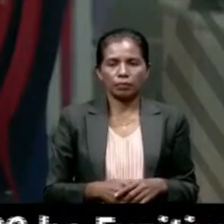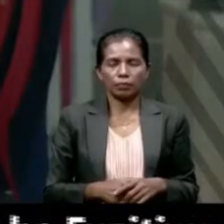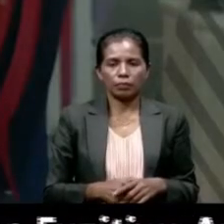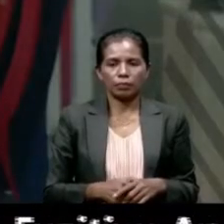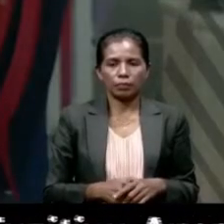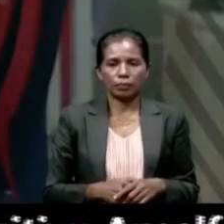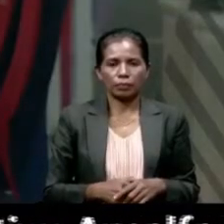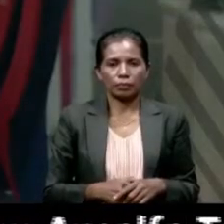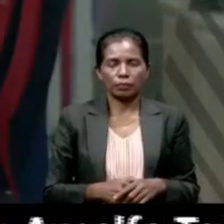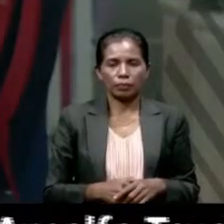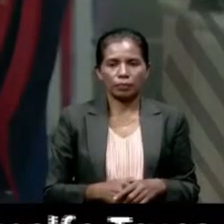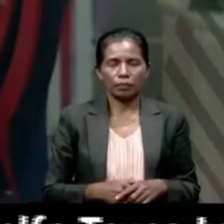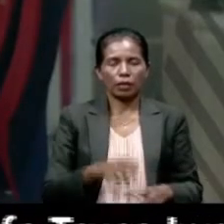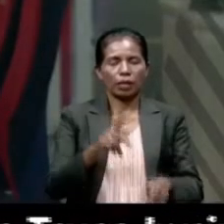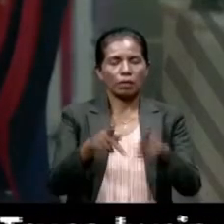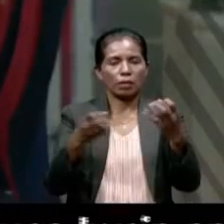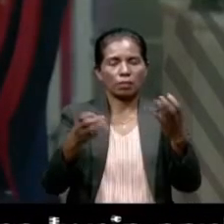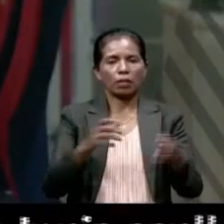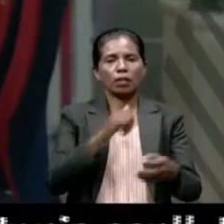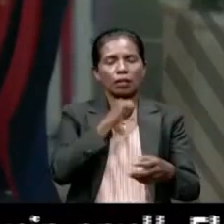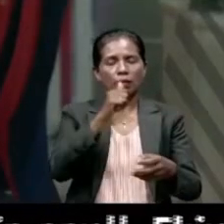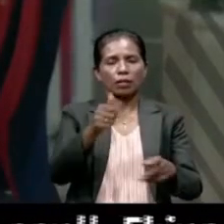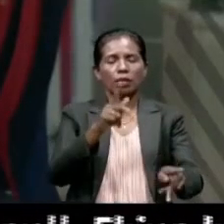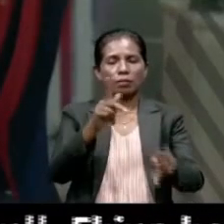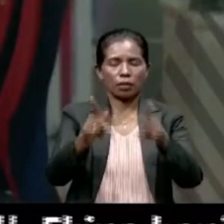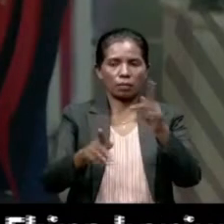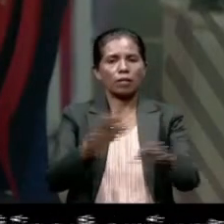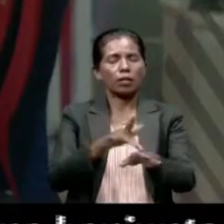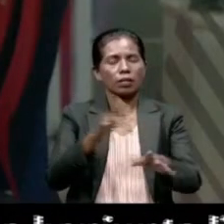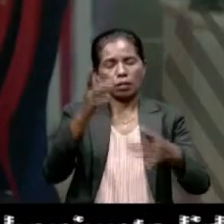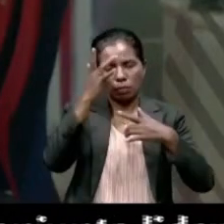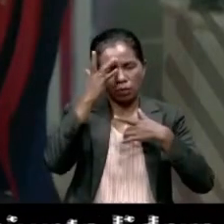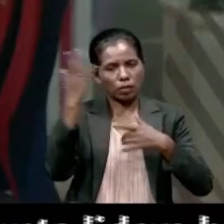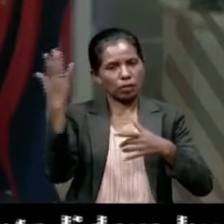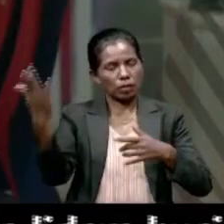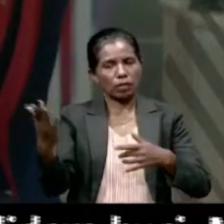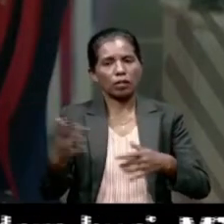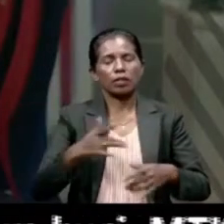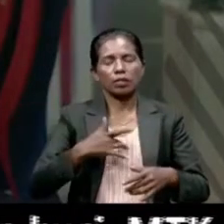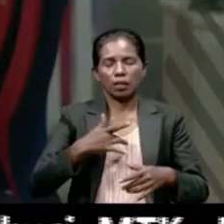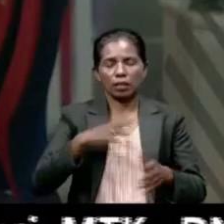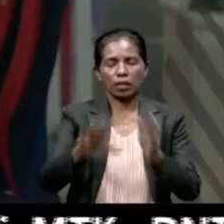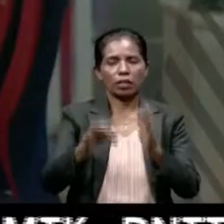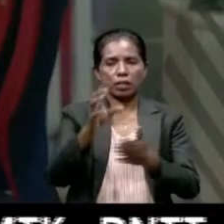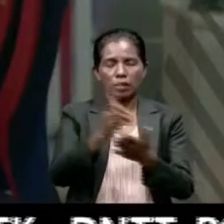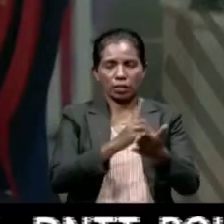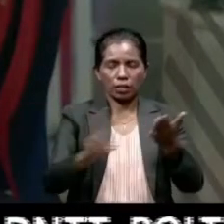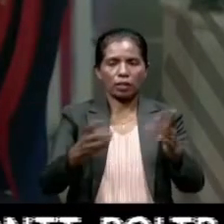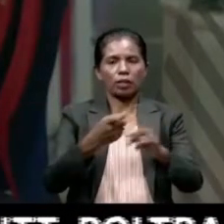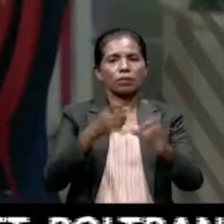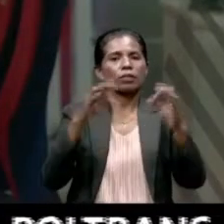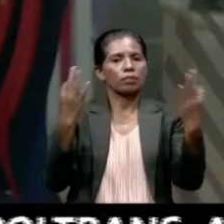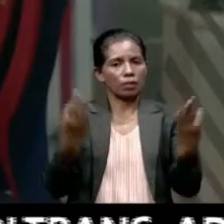Hagai visida mak moras nebe mabarak hakribi, no ema nebe infetado ba moras ne, tala ruma senti hetan diskriminasang husi familia